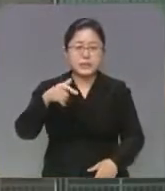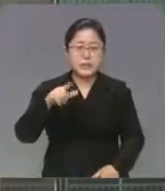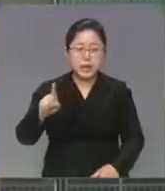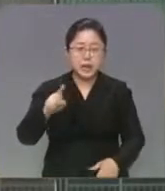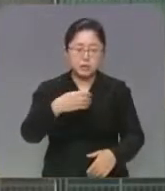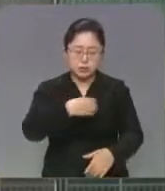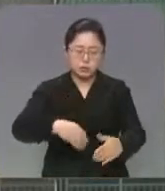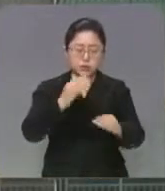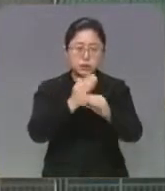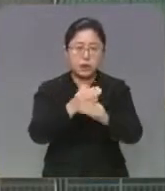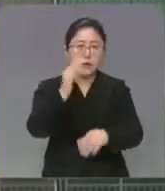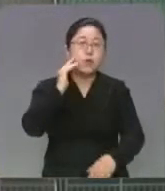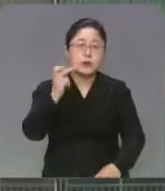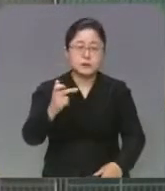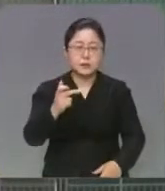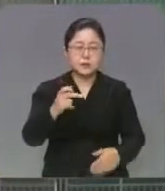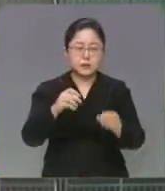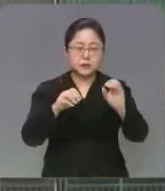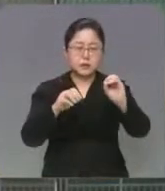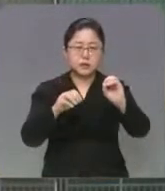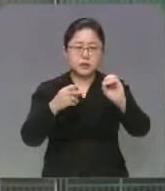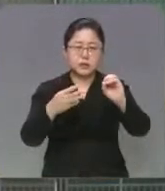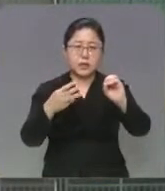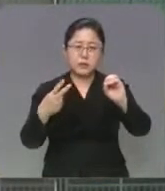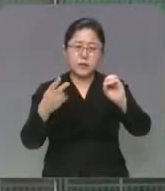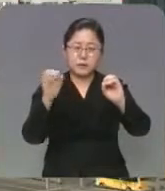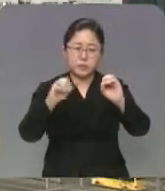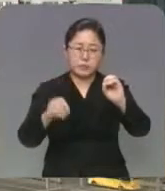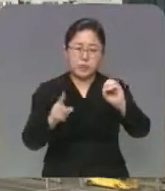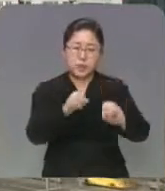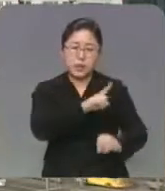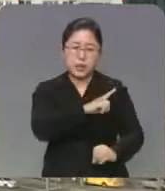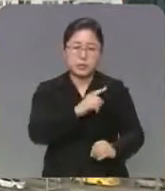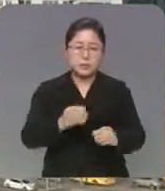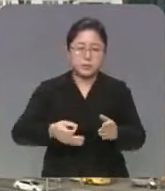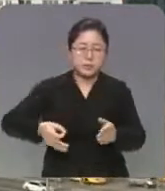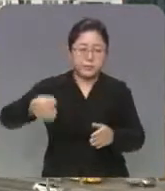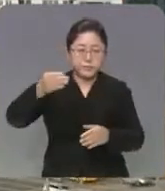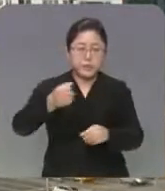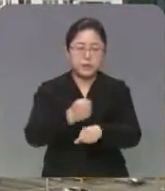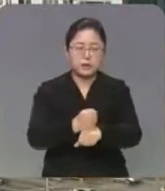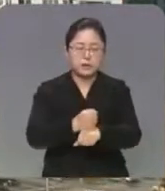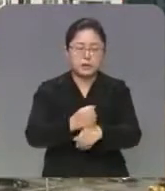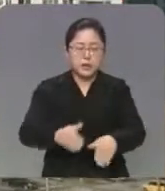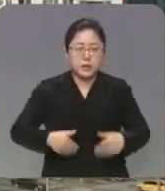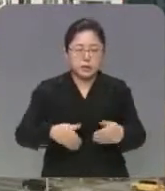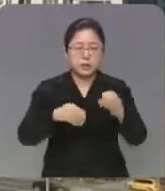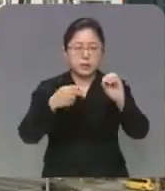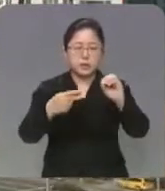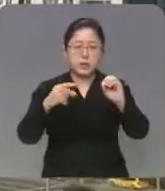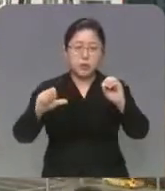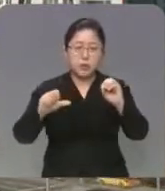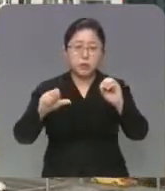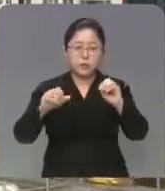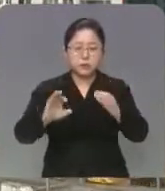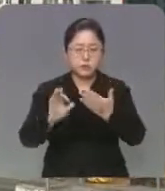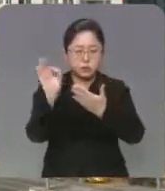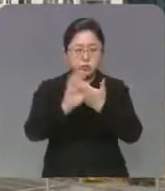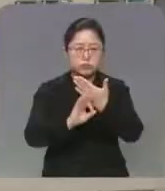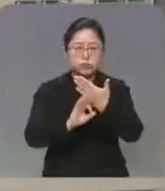신가동을 중심으로 한 광산구가 0.32%로 가장 많이 올랐고 남구는 0.25%,